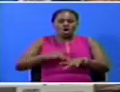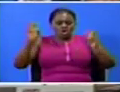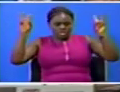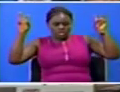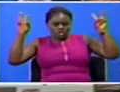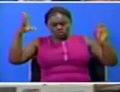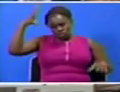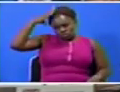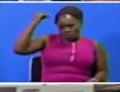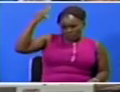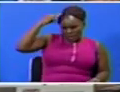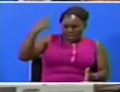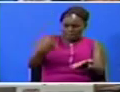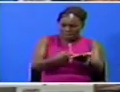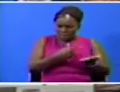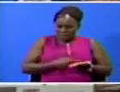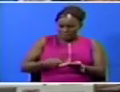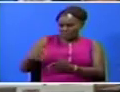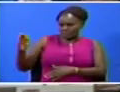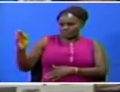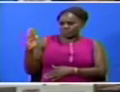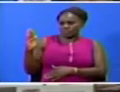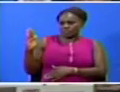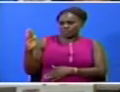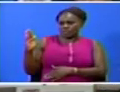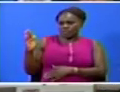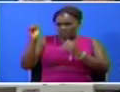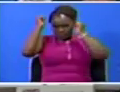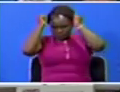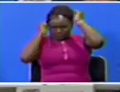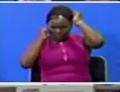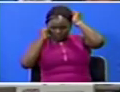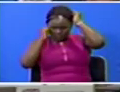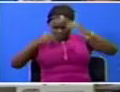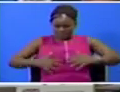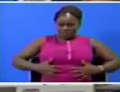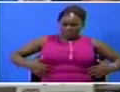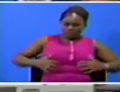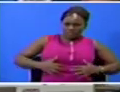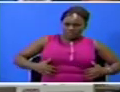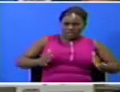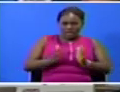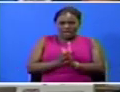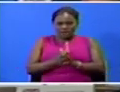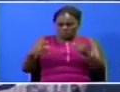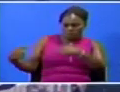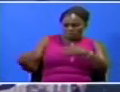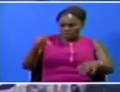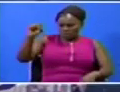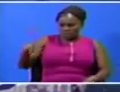Somalia, wakijadili usalama na jeshi la AMISOM, hatma ya wakimbizi wa Somalia na mzozo wa Sudan